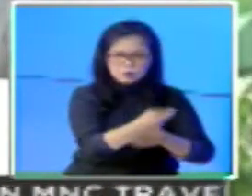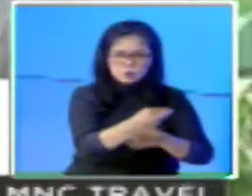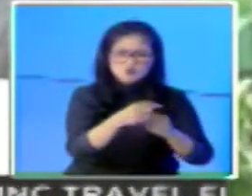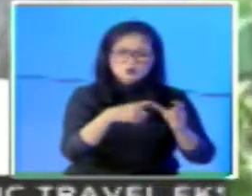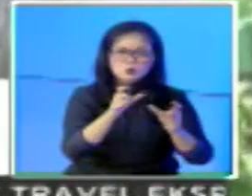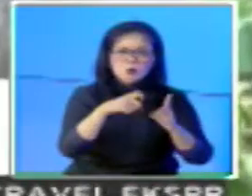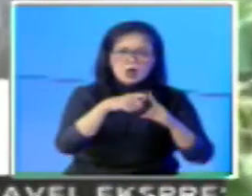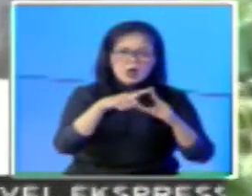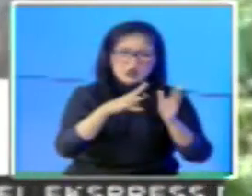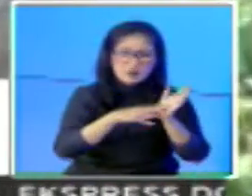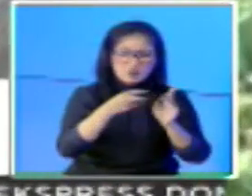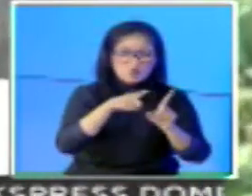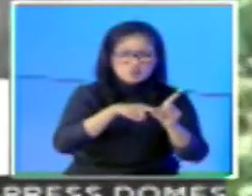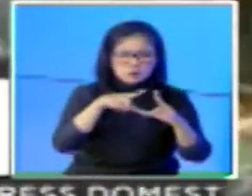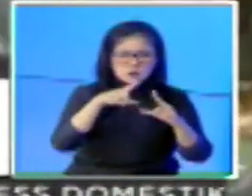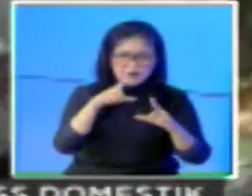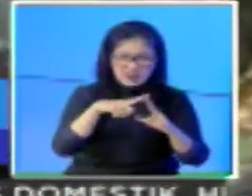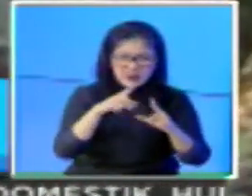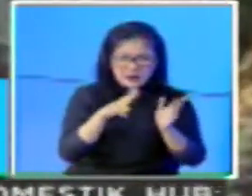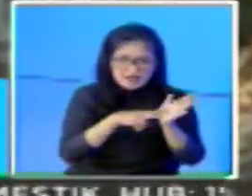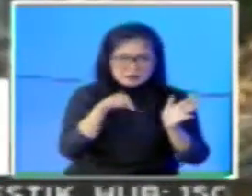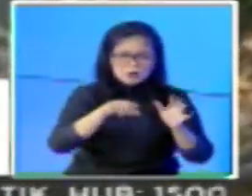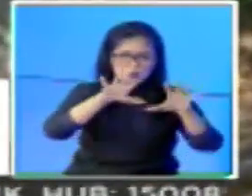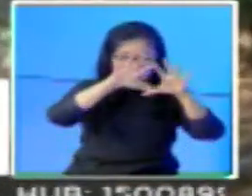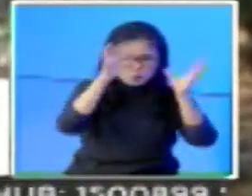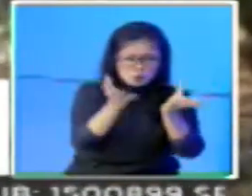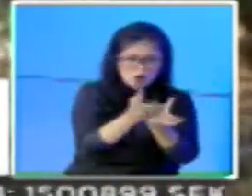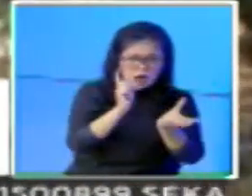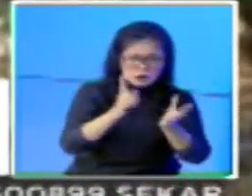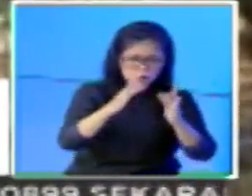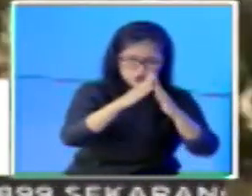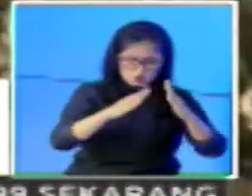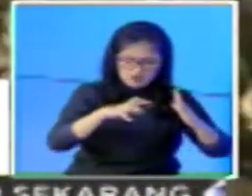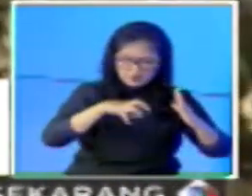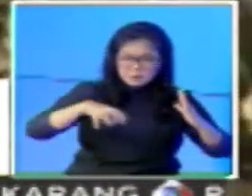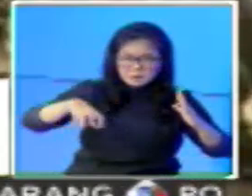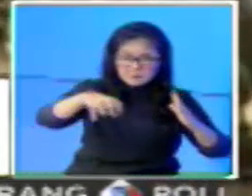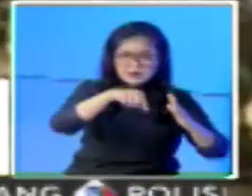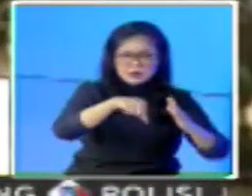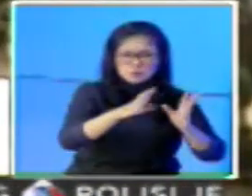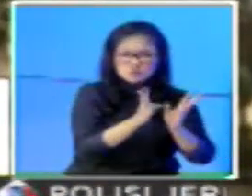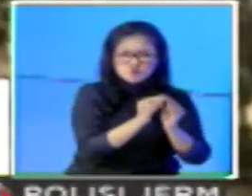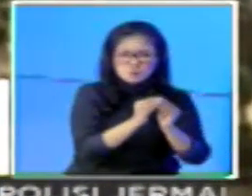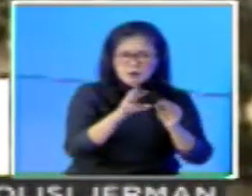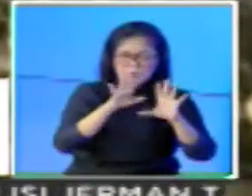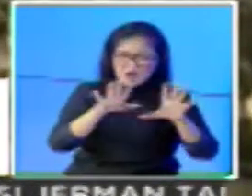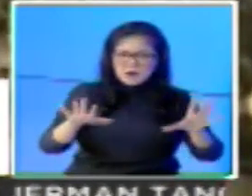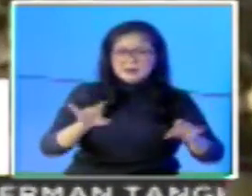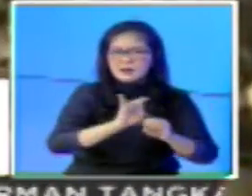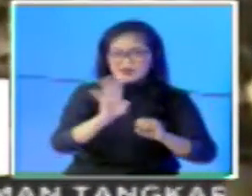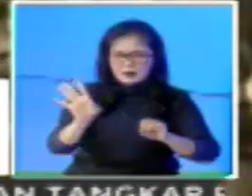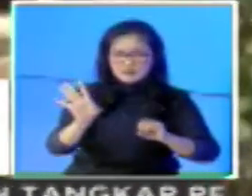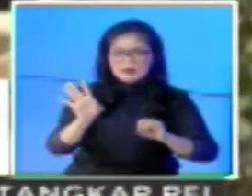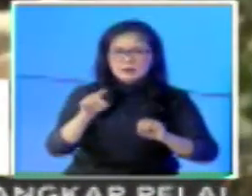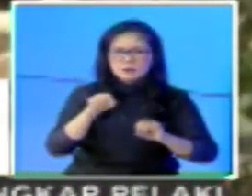Purwakarta. Batu berukuran besar masih berada di sekitar rumah bersama sejumlah batu lainnya. Para penghuni rumah